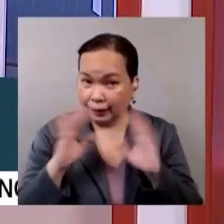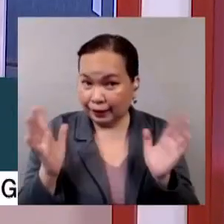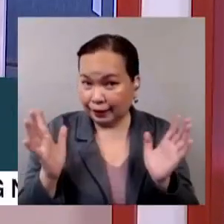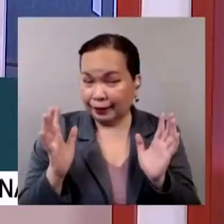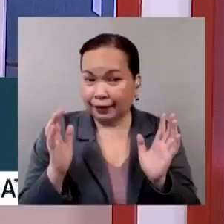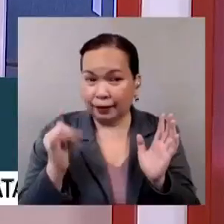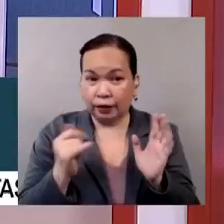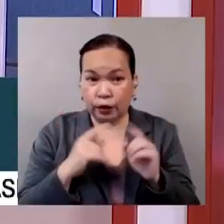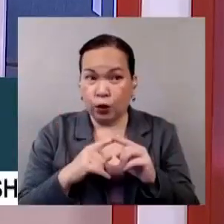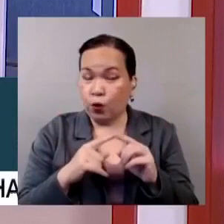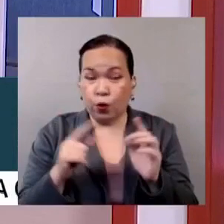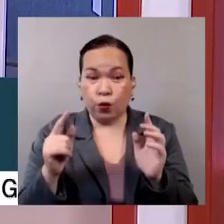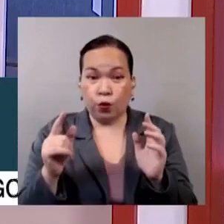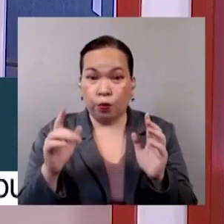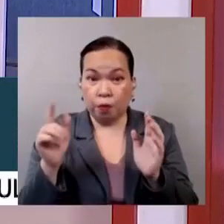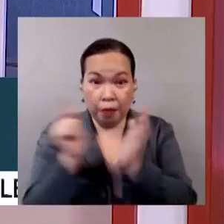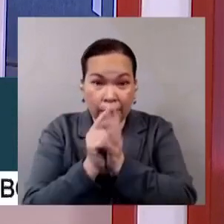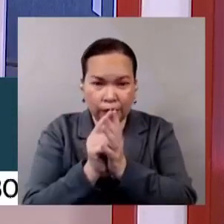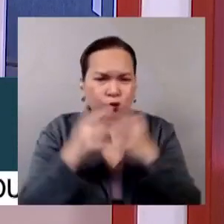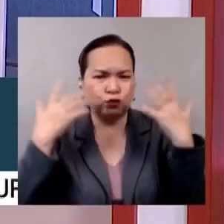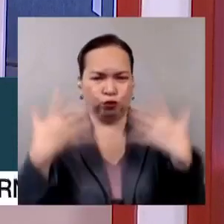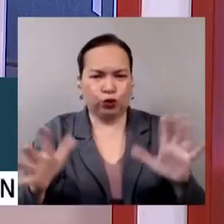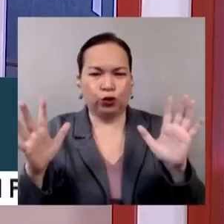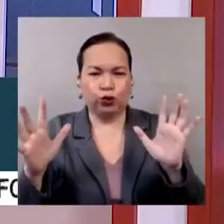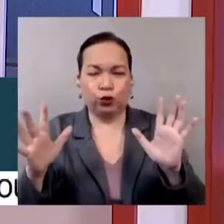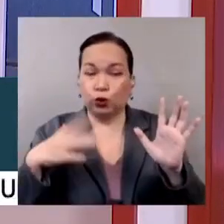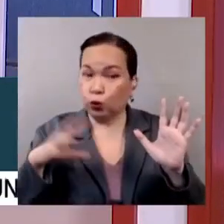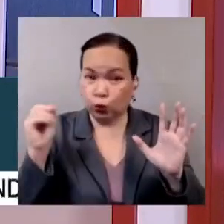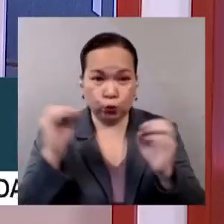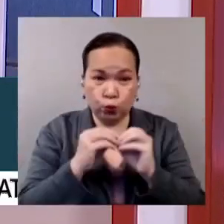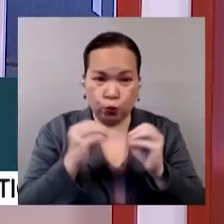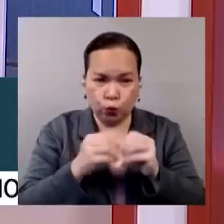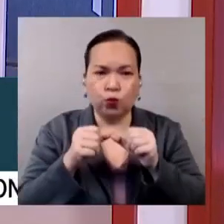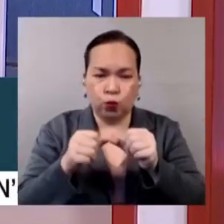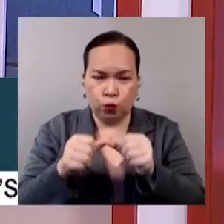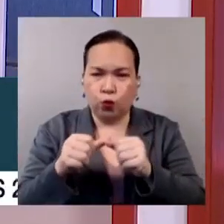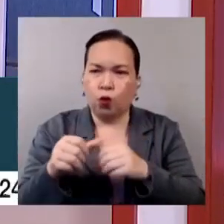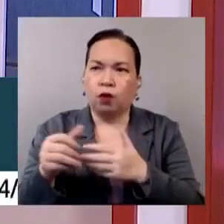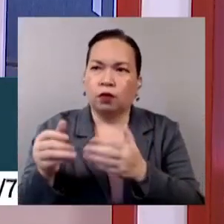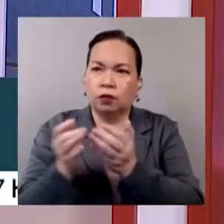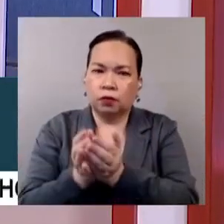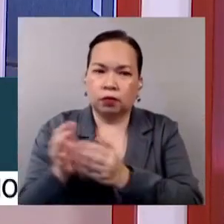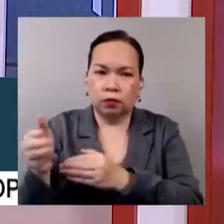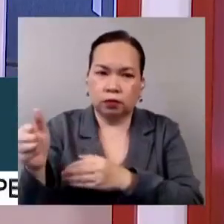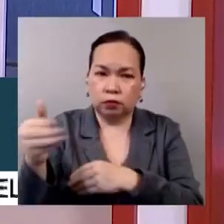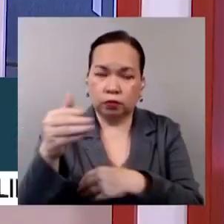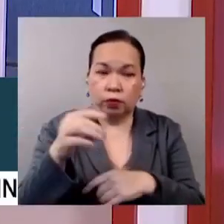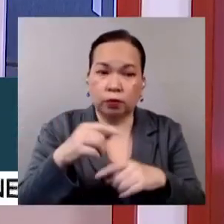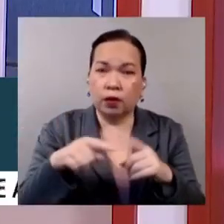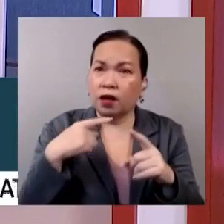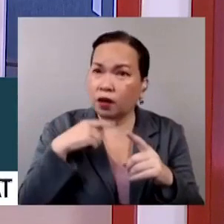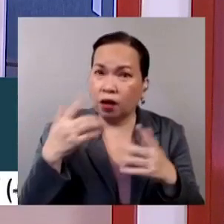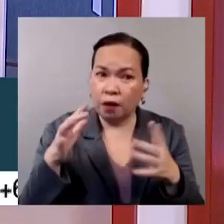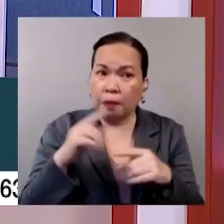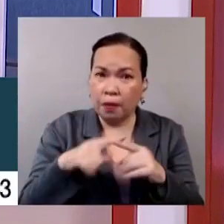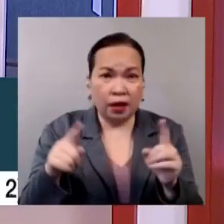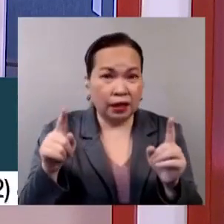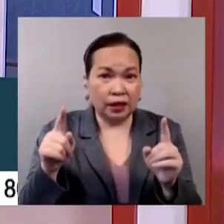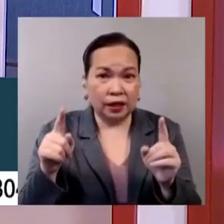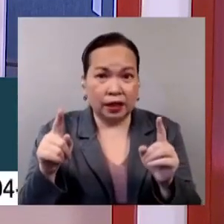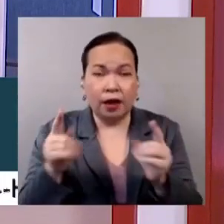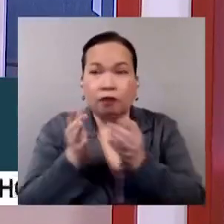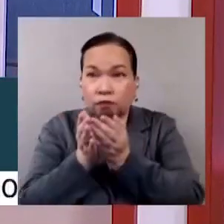no ban or no prohibition on fishing, pero sinasabi ninyo na bawal pa rin yung pagpaligo o pagpunta dito sa